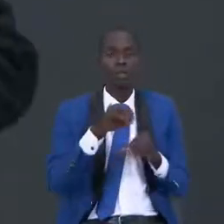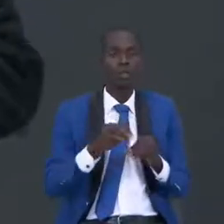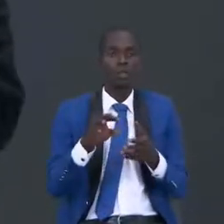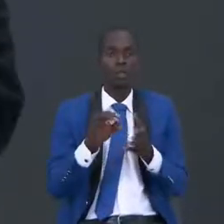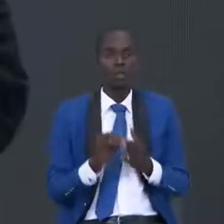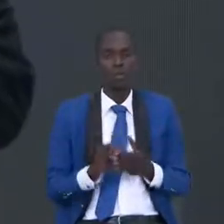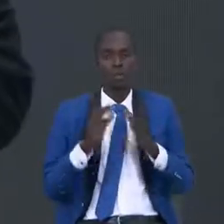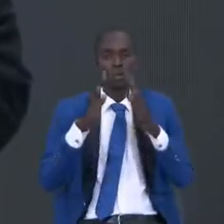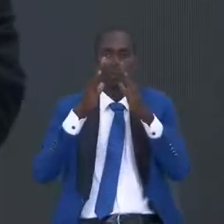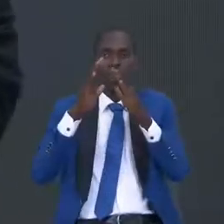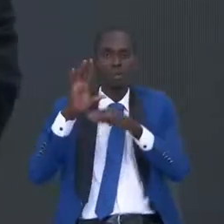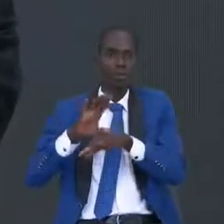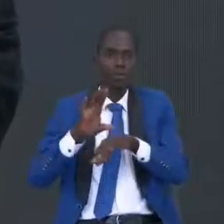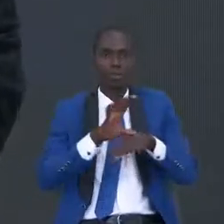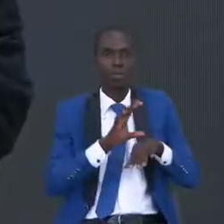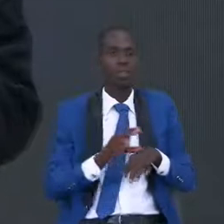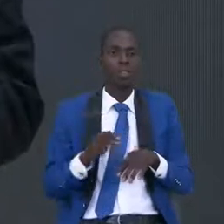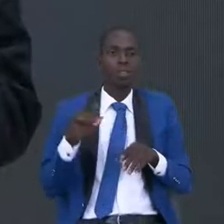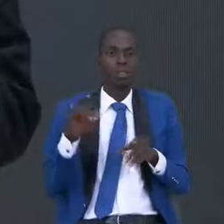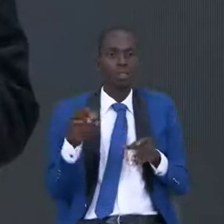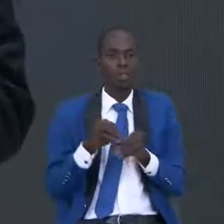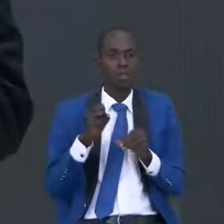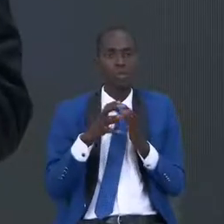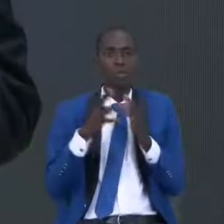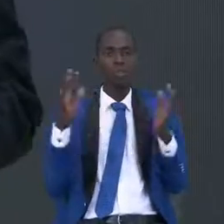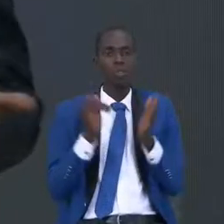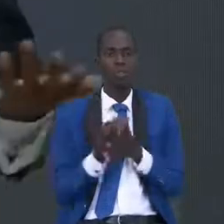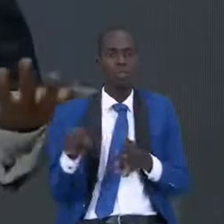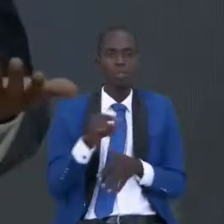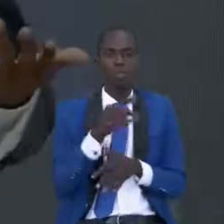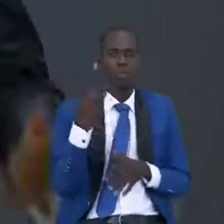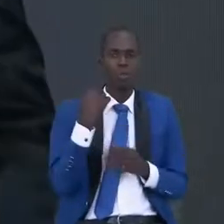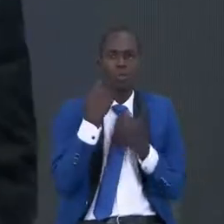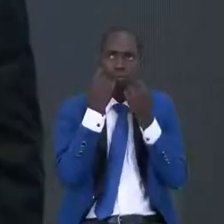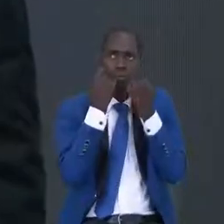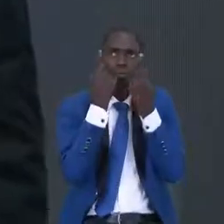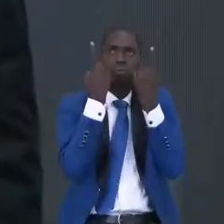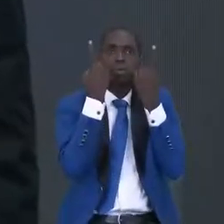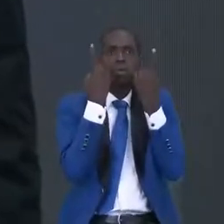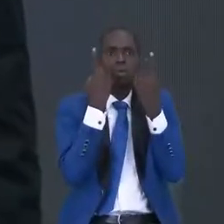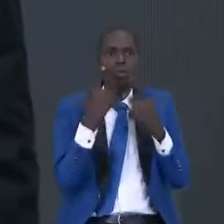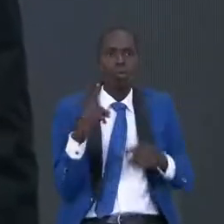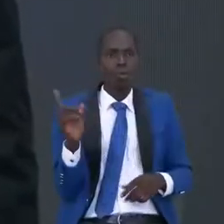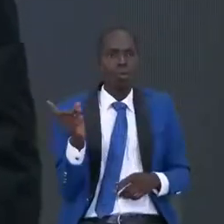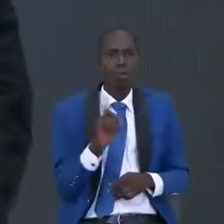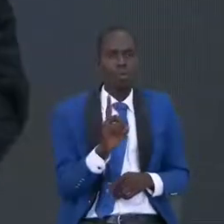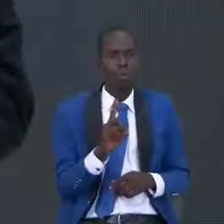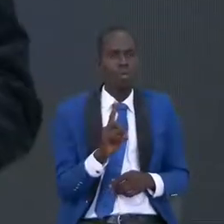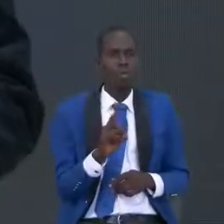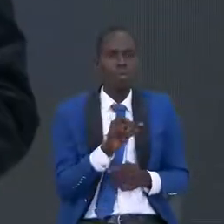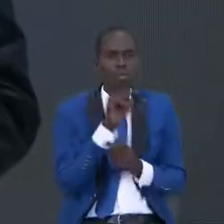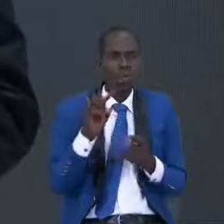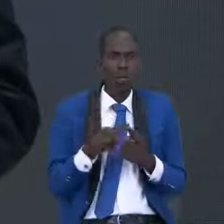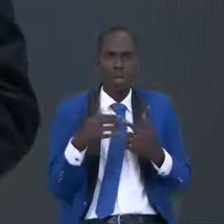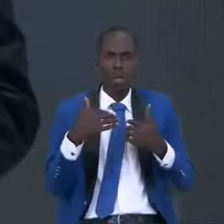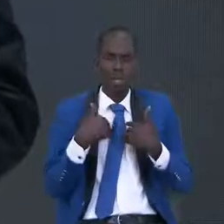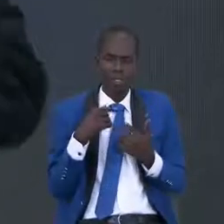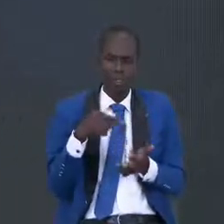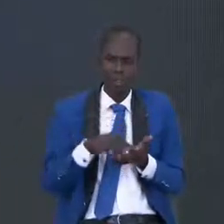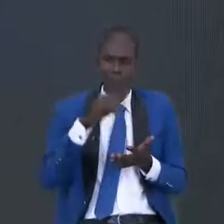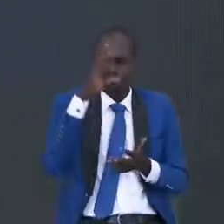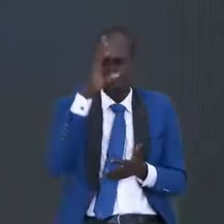Matthieu 13, 54. S'étant rendu dans sa patrie, il enseignait dans la synagogue, de sorte que ceux qui l'entendirent étaient